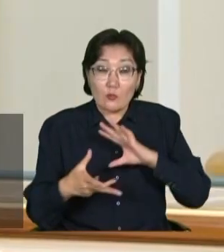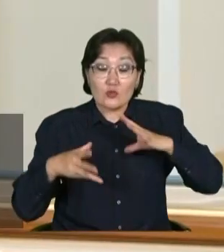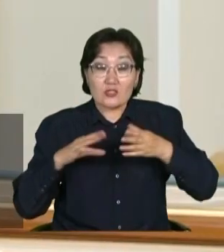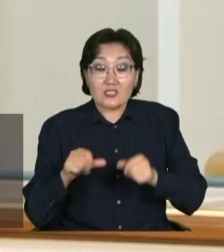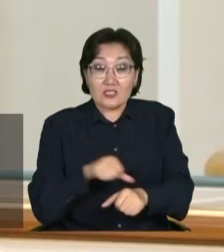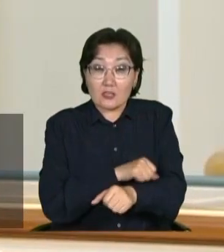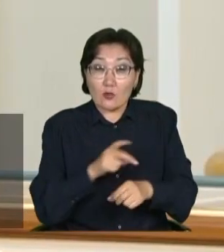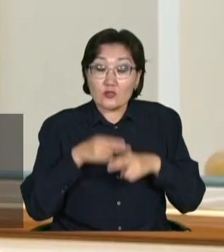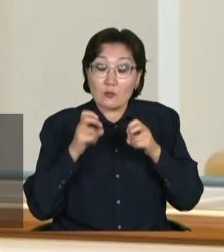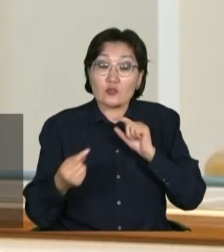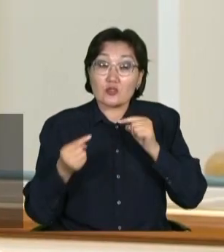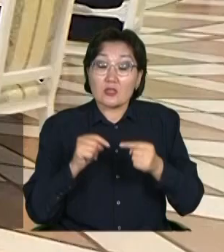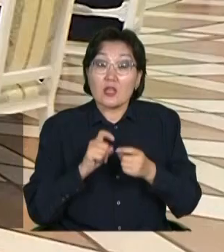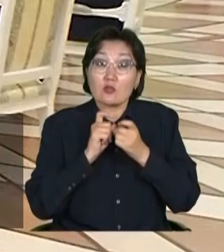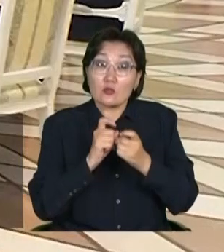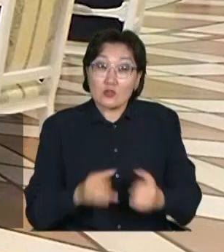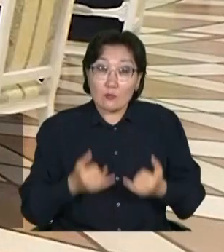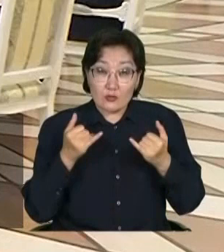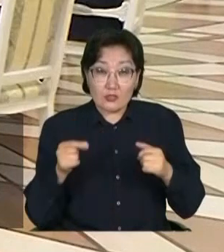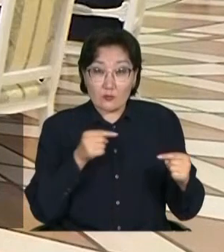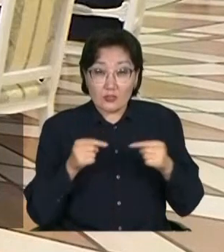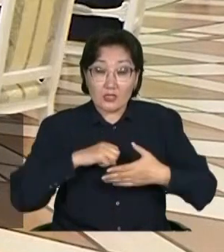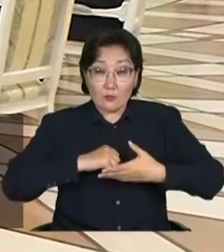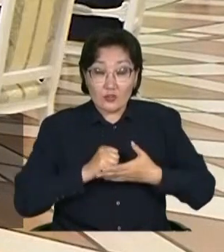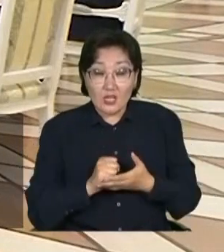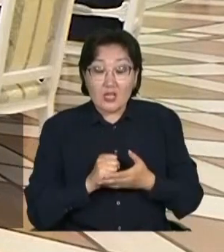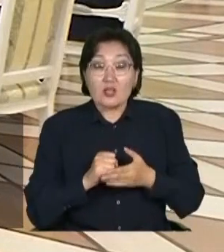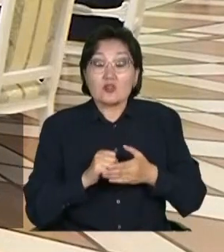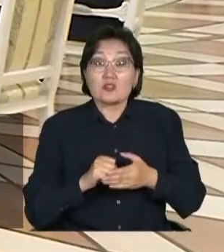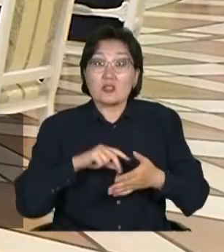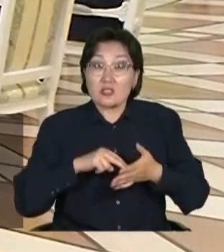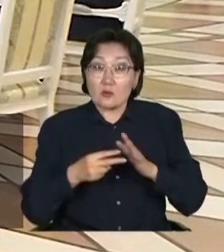есірткі қауіпіне қарсы күресу үшін өзара қабылданып жатқан шараларды күшейте түседі.